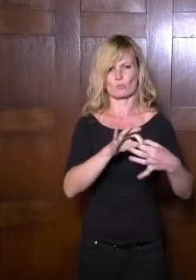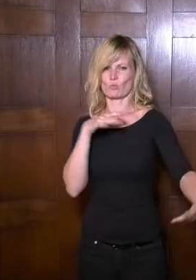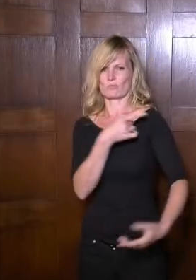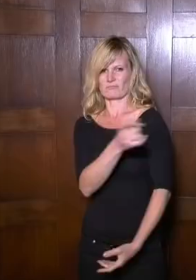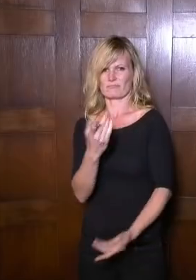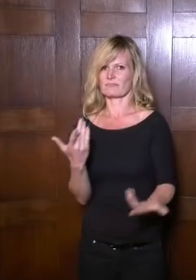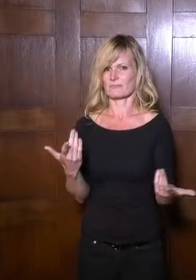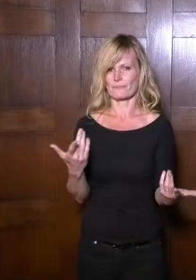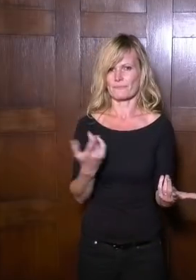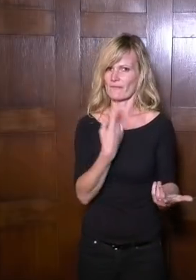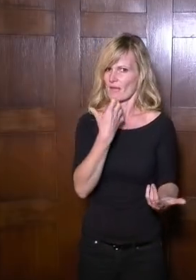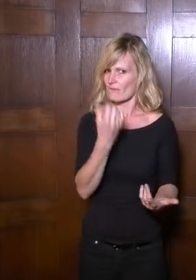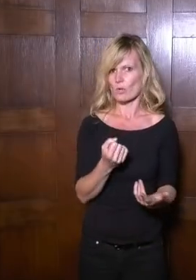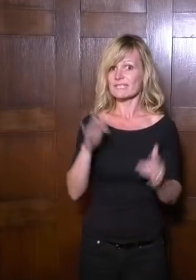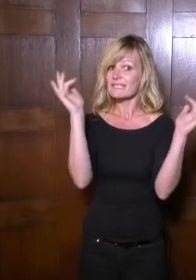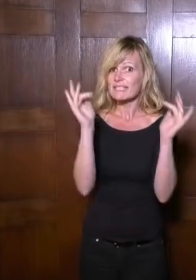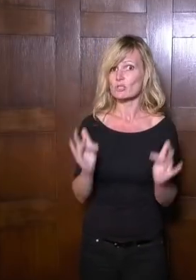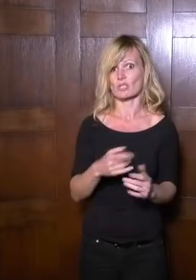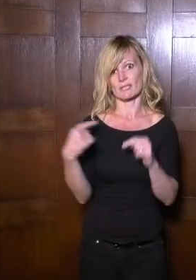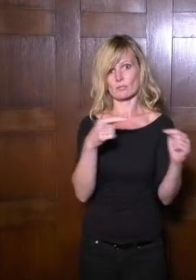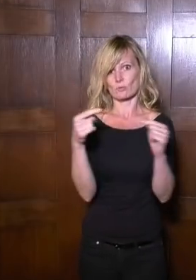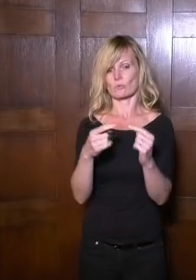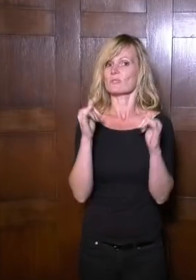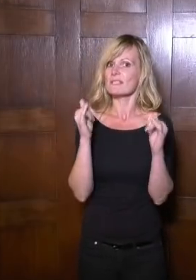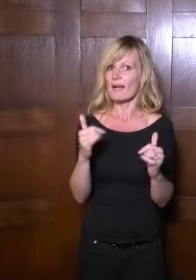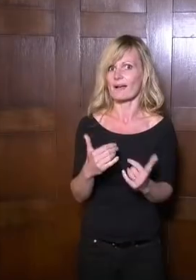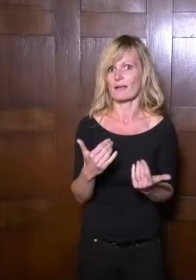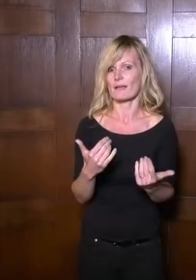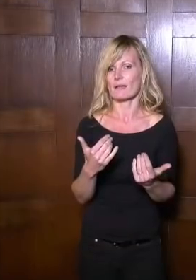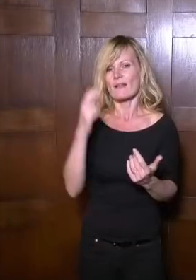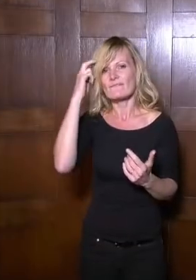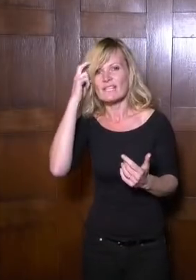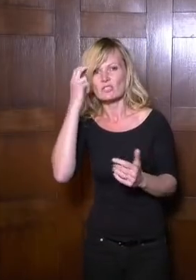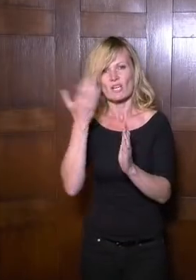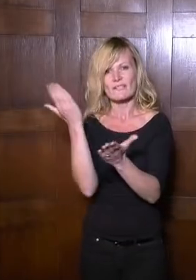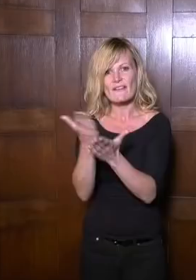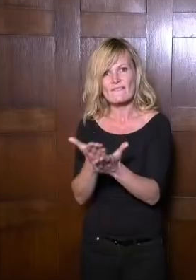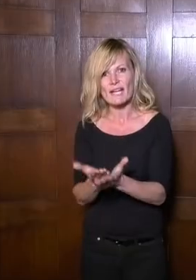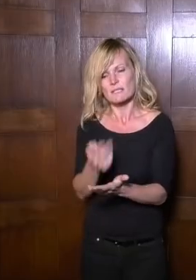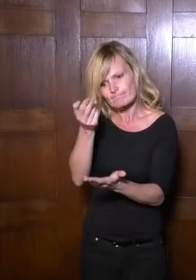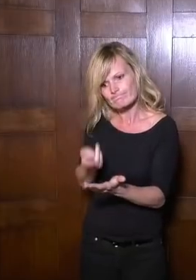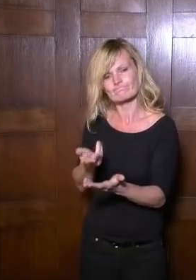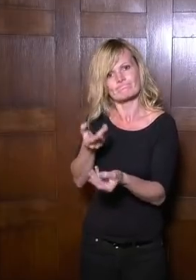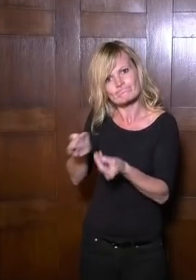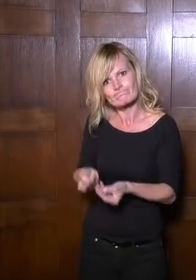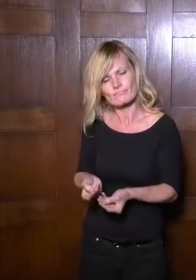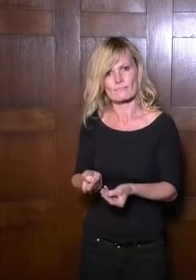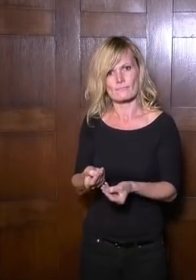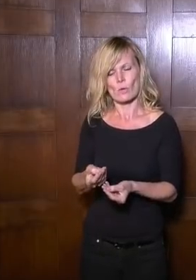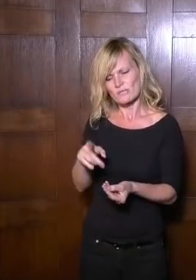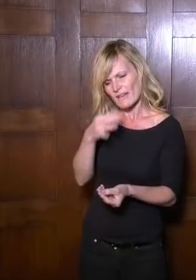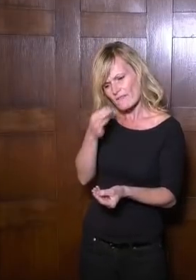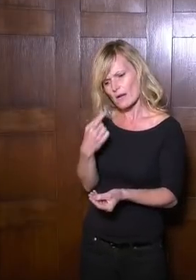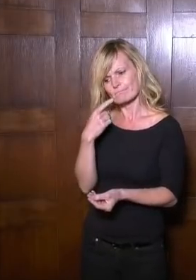Wir wollen hier kritische Diskussionen dabei führen. Wir wollen über uns wissenschaftliche Fakten beugen und die Frage haben, ist das richtig